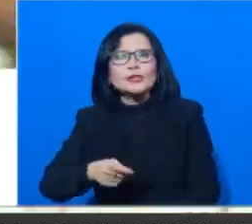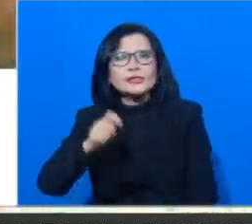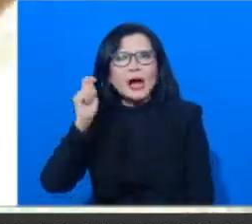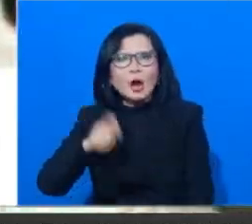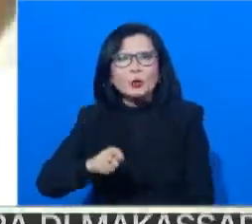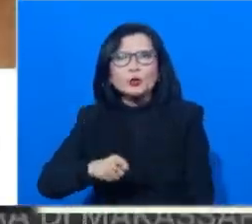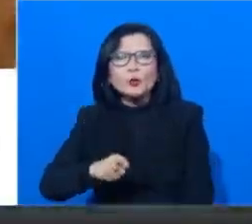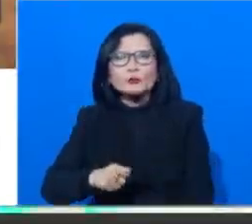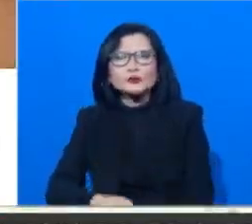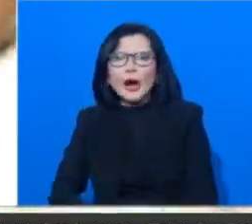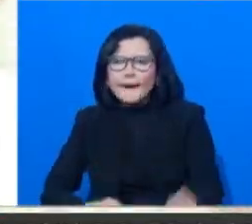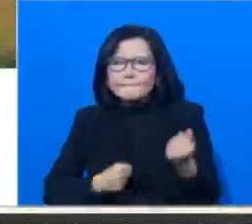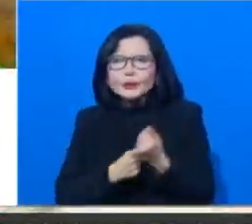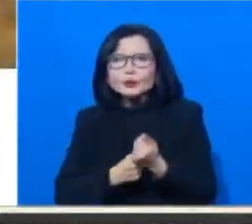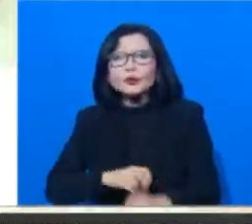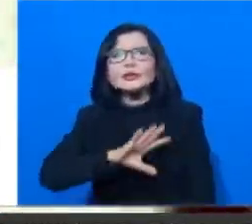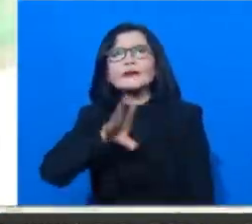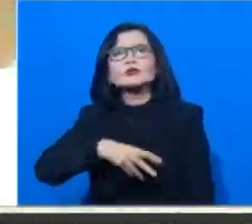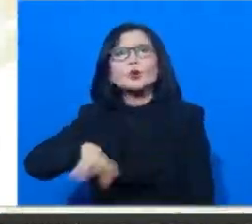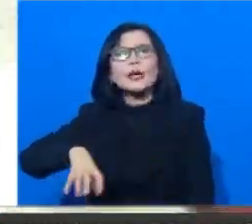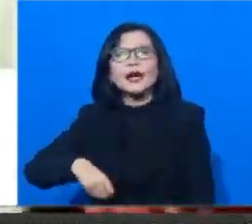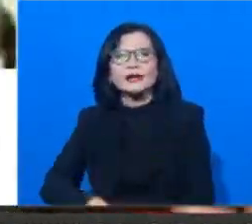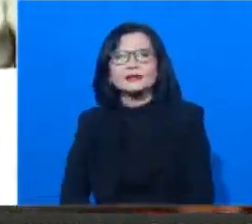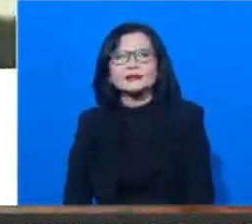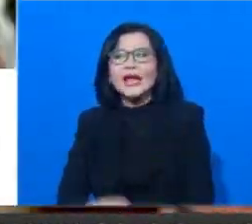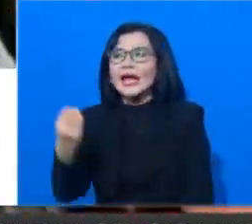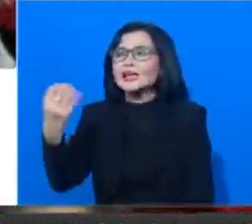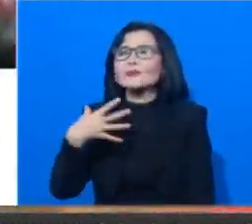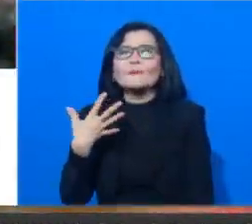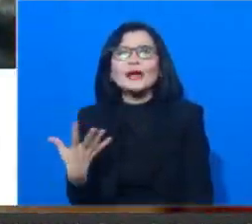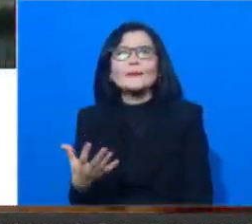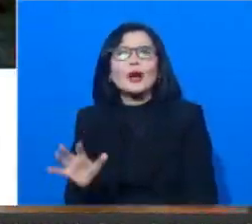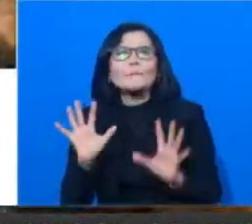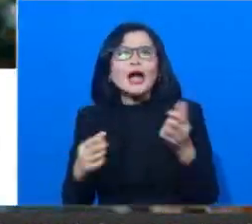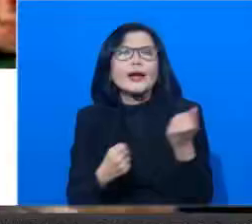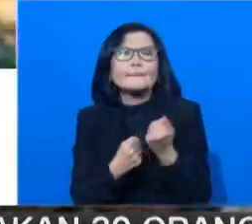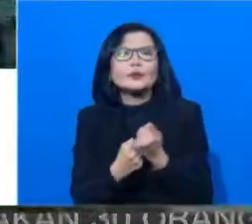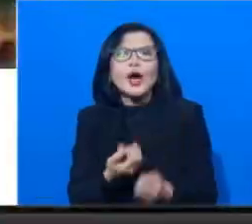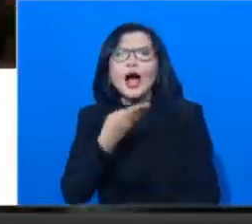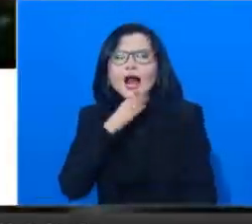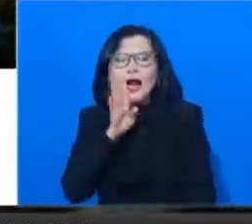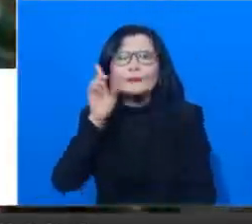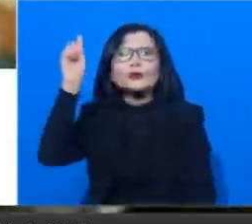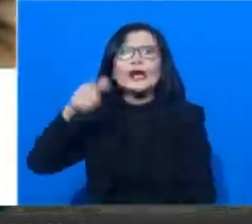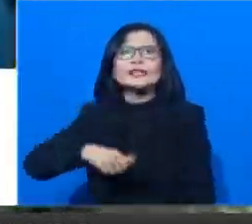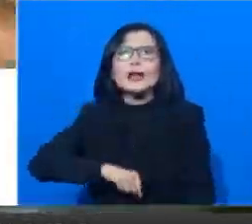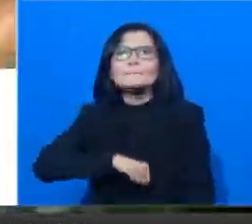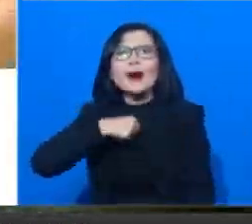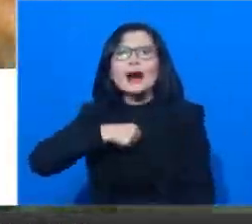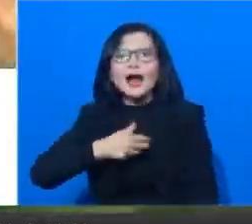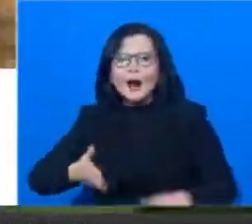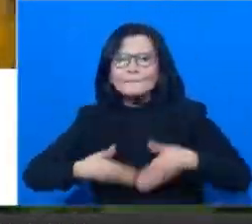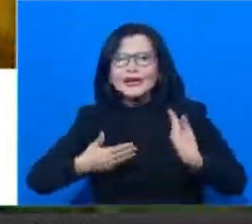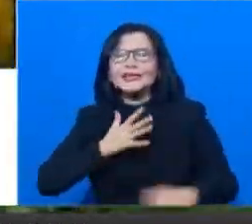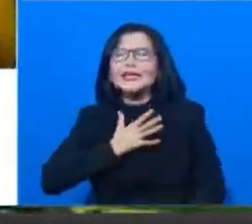suara juga buat Mas pegi termasuk denganan keluarga respon Mas pegi Seperti apa banyak yang mendukung nih Alhamdulillah Saya sangat bangga sangat bahagia dan sangat